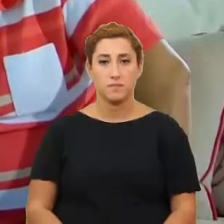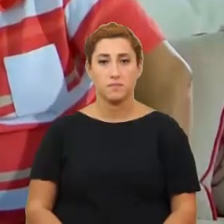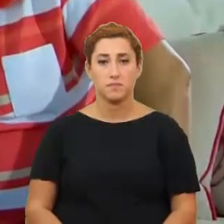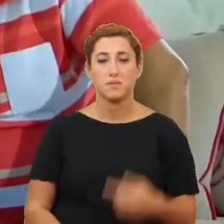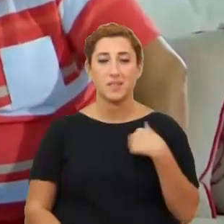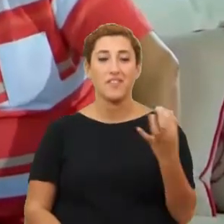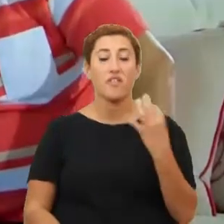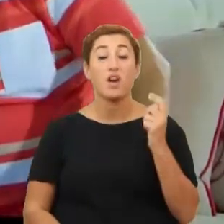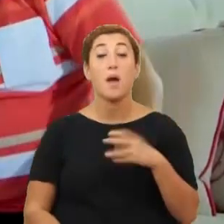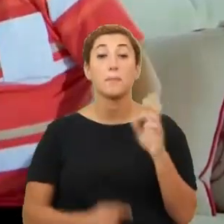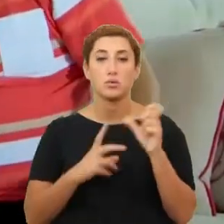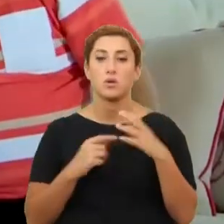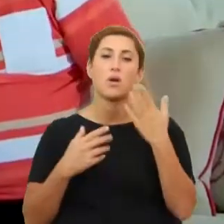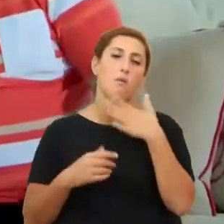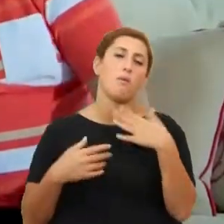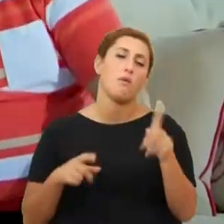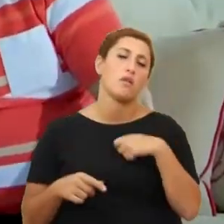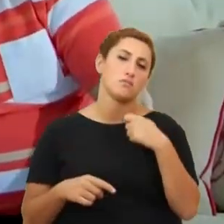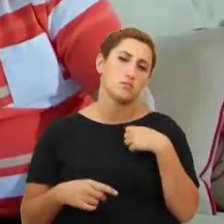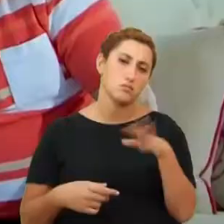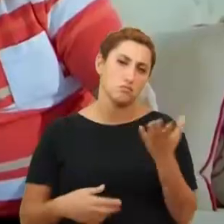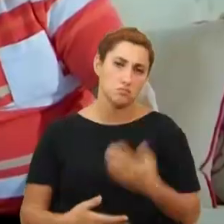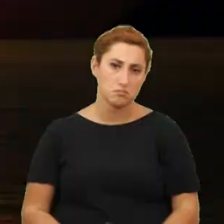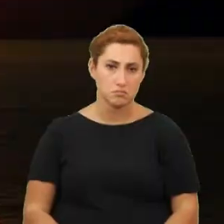Beni dolduruşa getirme Şükrü. Yok ya, ne alası.